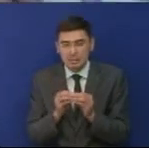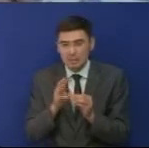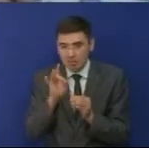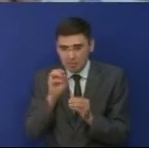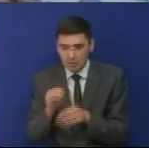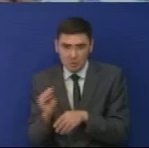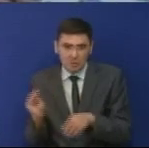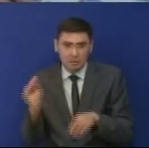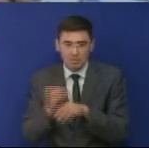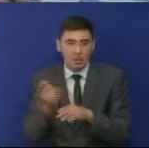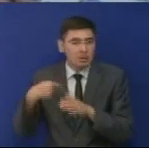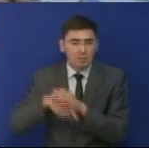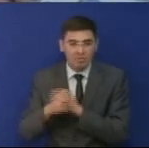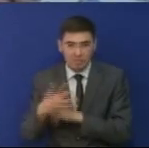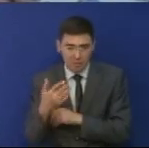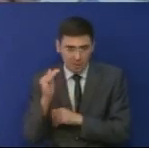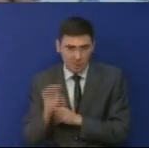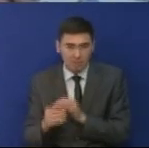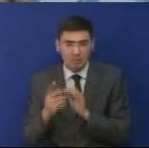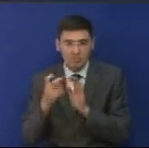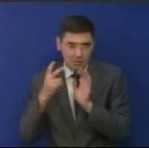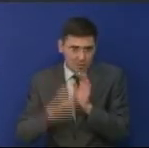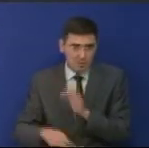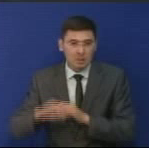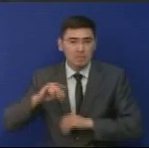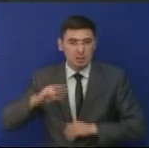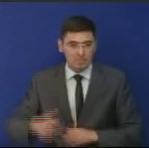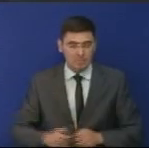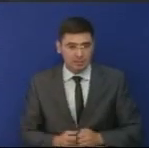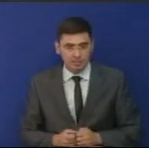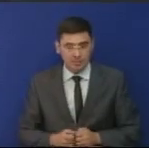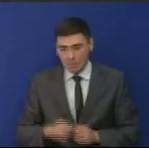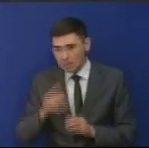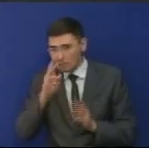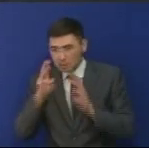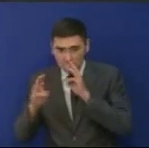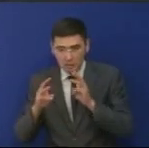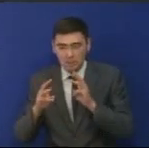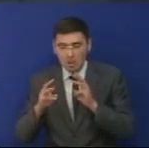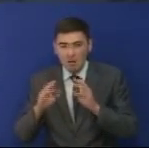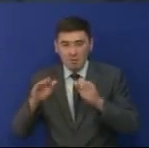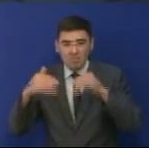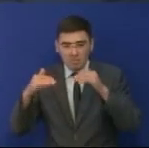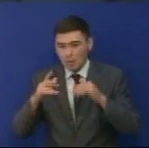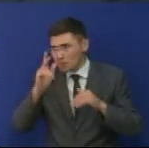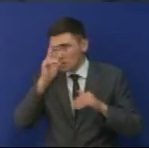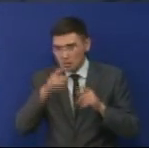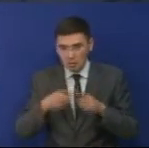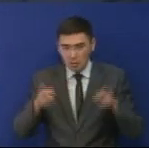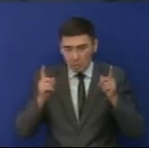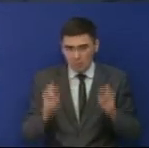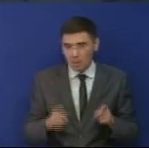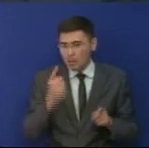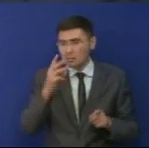расчетных показателей, то есть 25 270 тенге. Для повышения заработной платы работникам образования за 3 года предусмотрено более